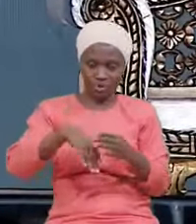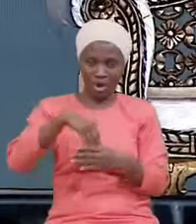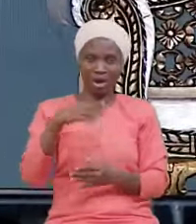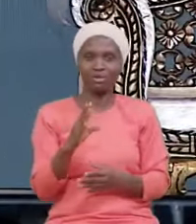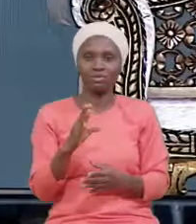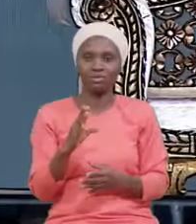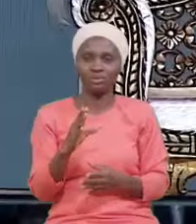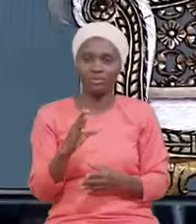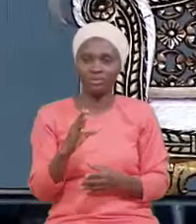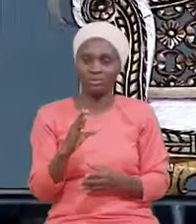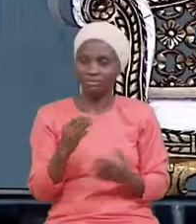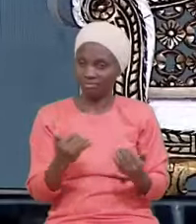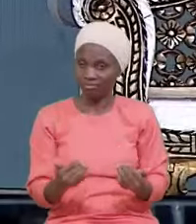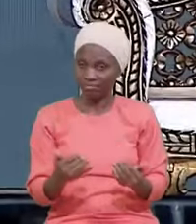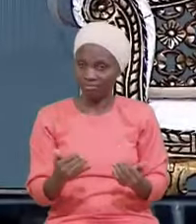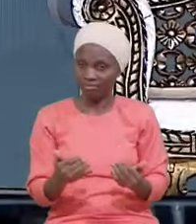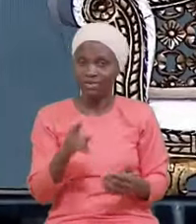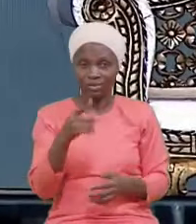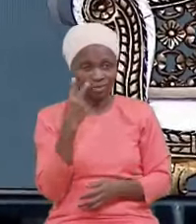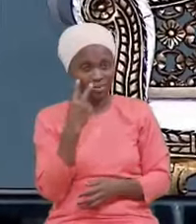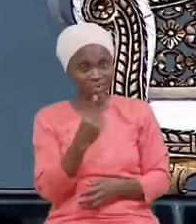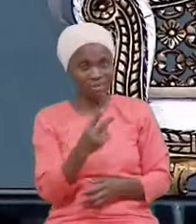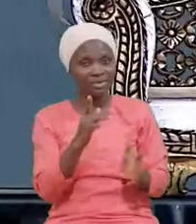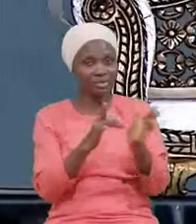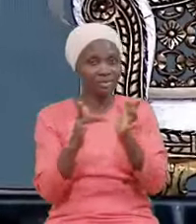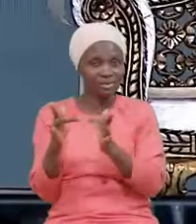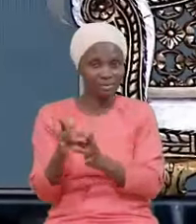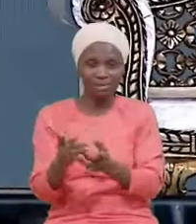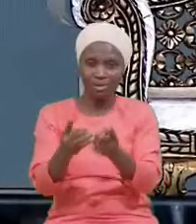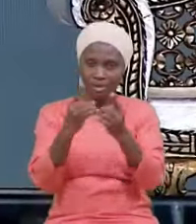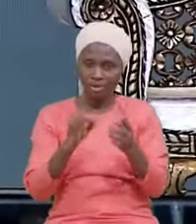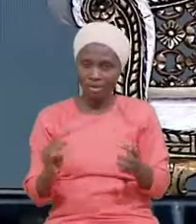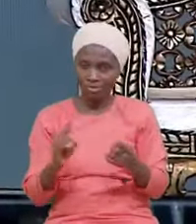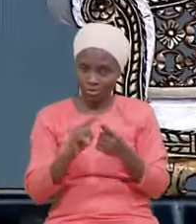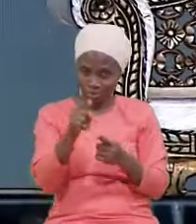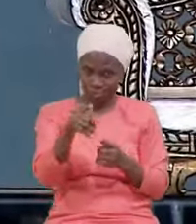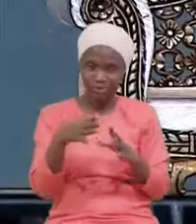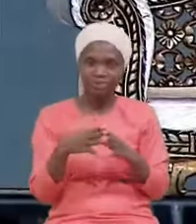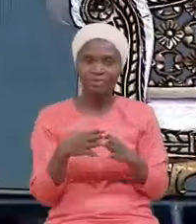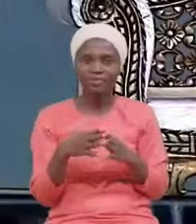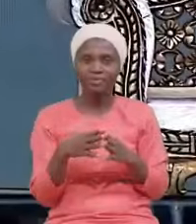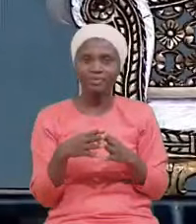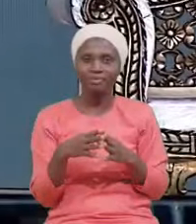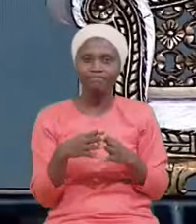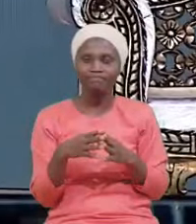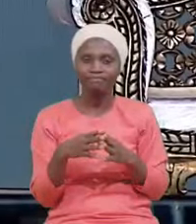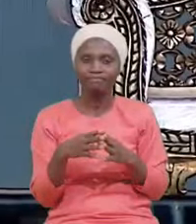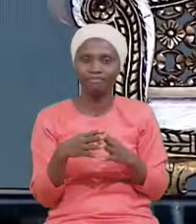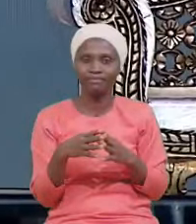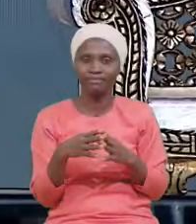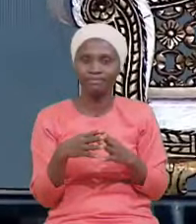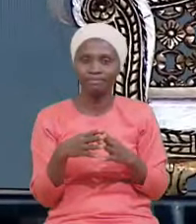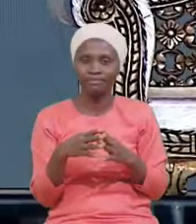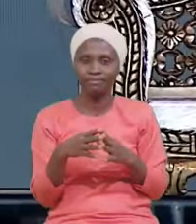నుంచి గుర్తించాడు. And now you see Jesus coming unto you. ఇప్పుడు ఆ యేసు మీ చెంతకు రావడాన్ని